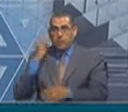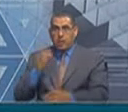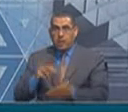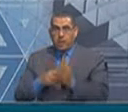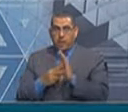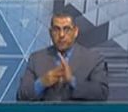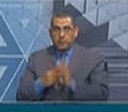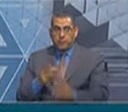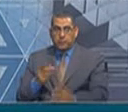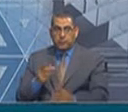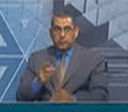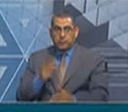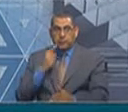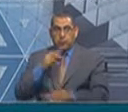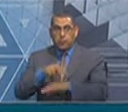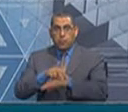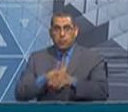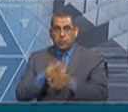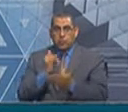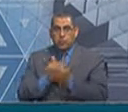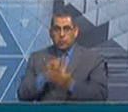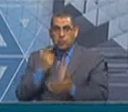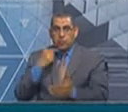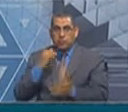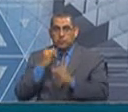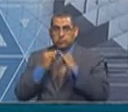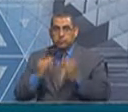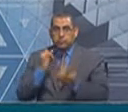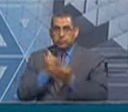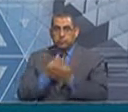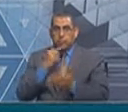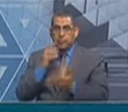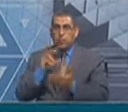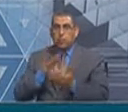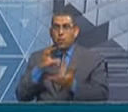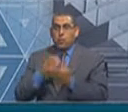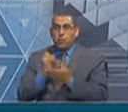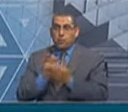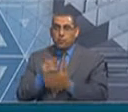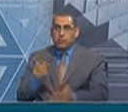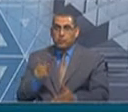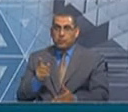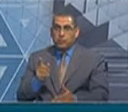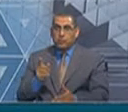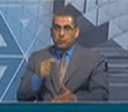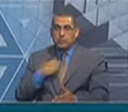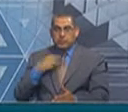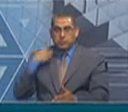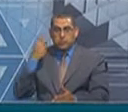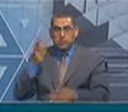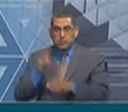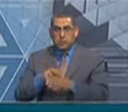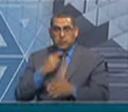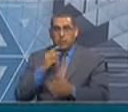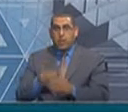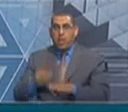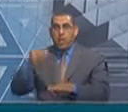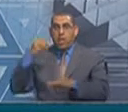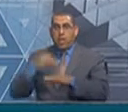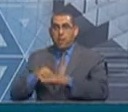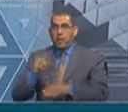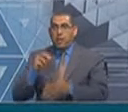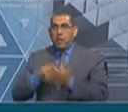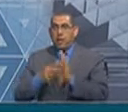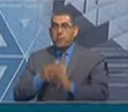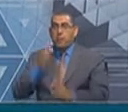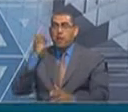التصدير والمشرف على هذا هو المؤسسة الوطنية اللي رأسها صنع الله، فلذلك حنعود للمربع الأول إذا لم